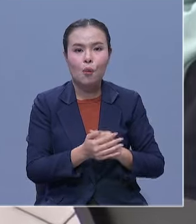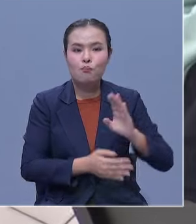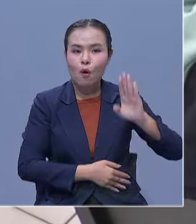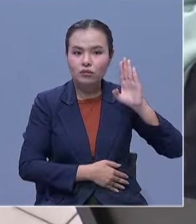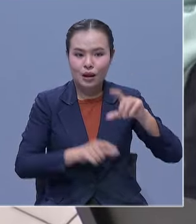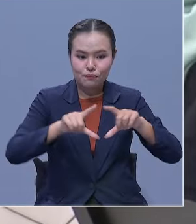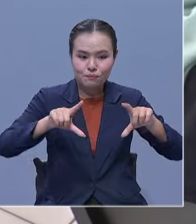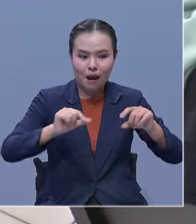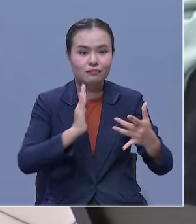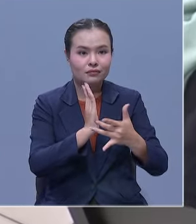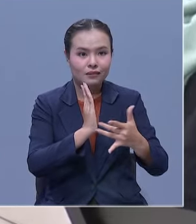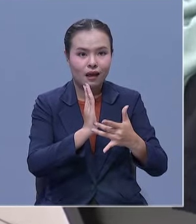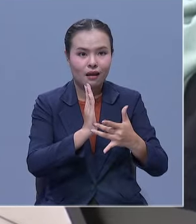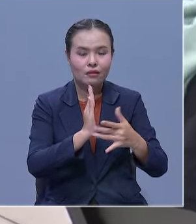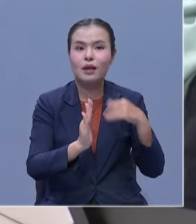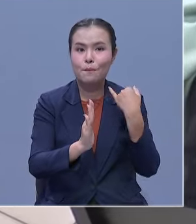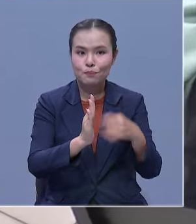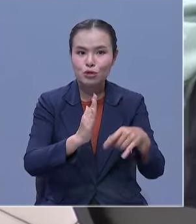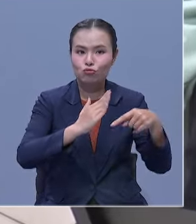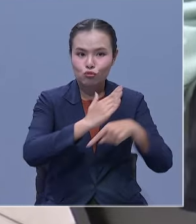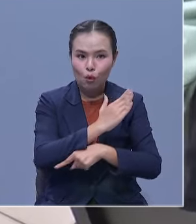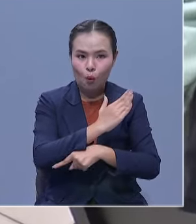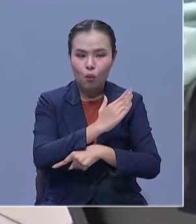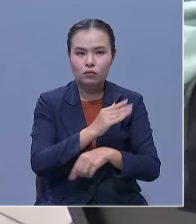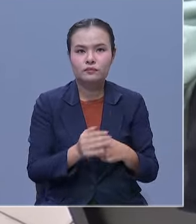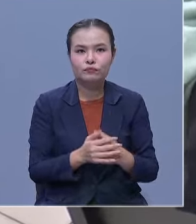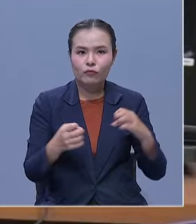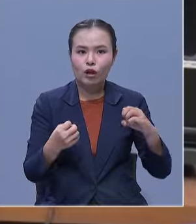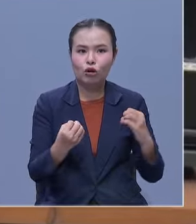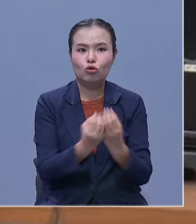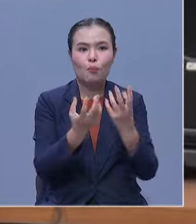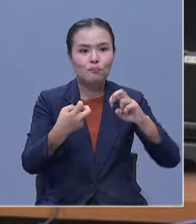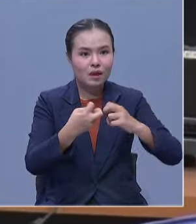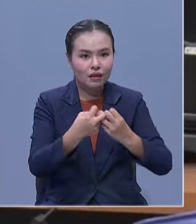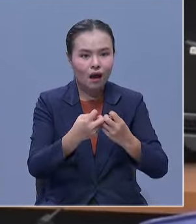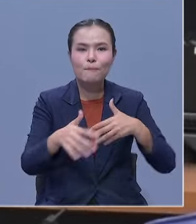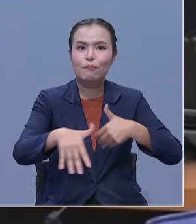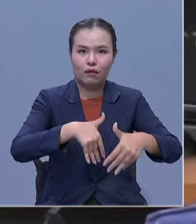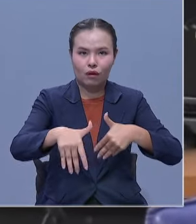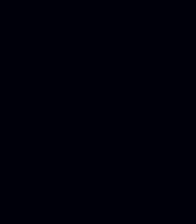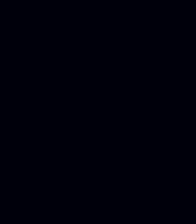บัตรอิเล็กทรอนิกส์ของผู้อื่นโดยมิชอบในประการที่น่าจะเกิดความเสียหายแก่ผู้อื่นหรือประชาชนนะครับ